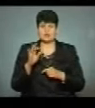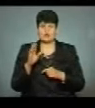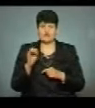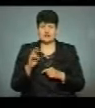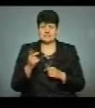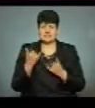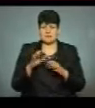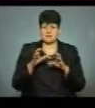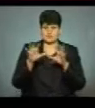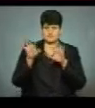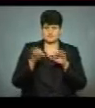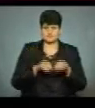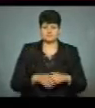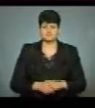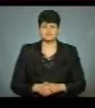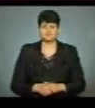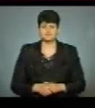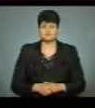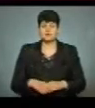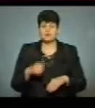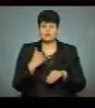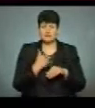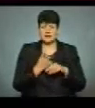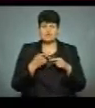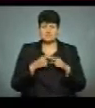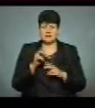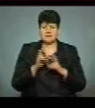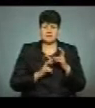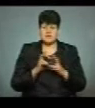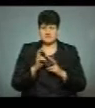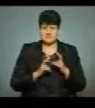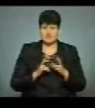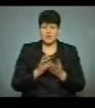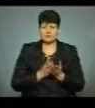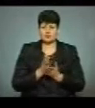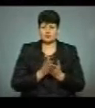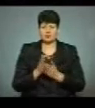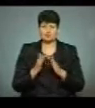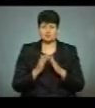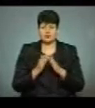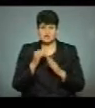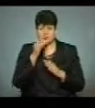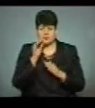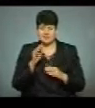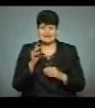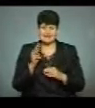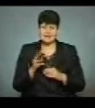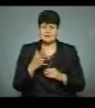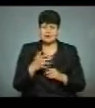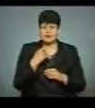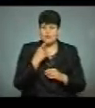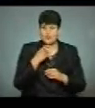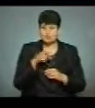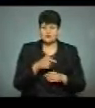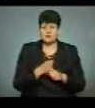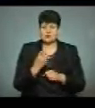плитку знімають. Головний інженер підприємства, яке обслуговує будинок на Шевченка, 35, Борислав Мостепан каже, тут працюють